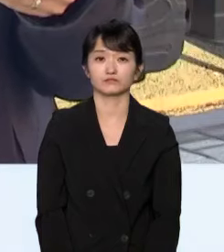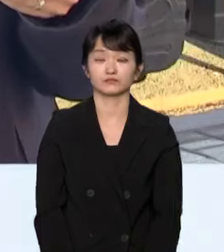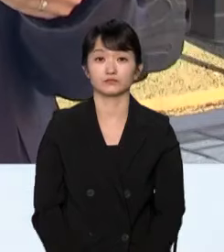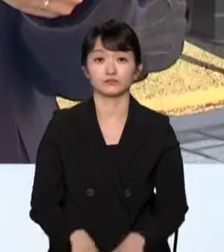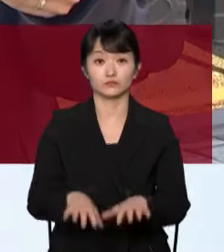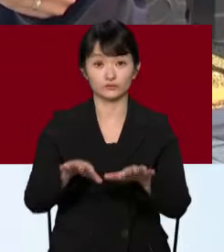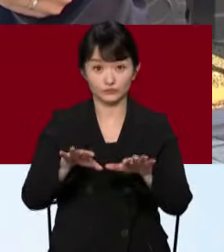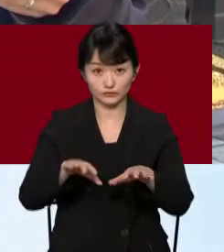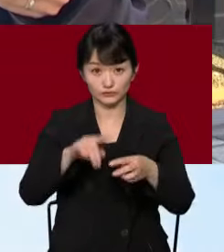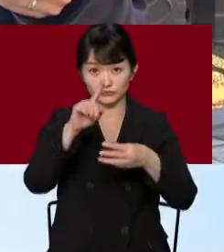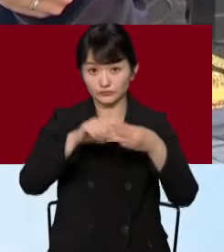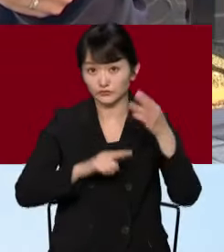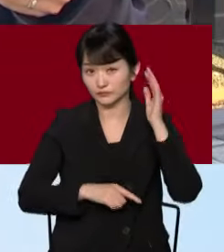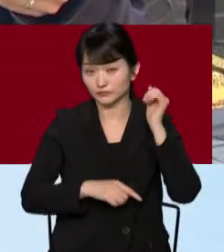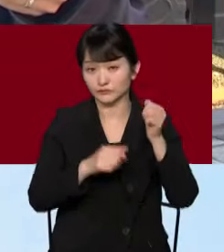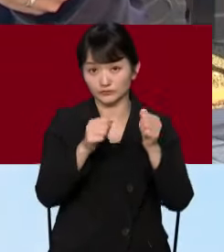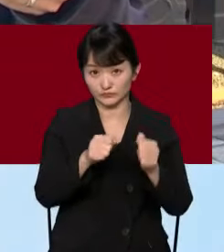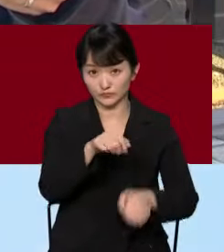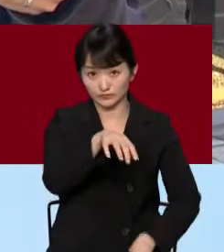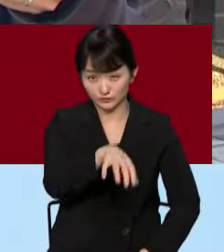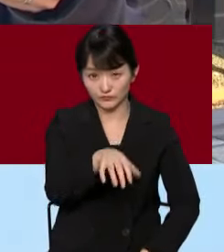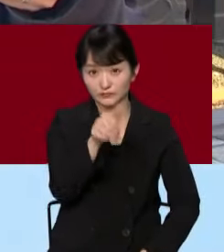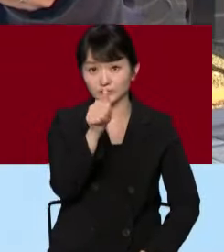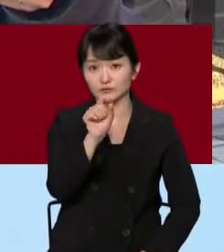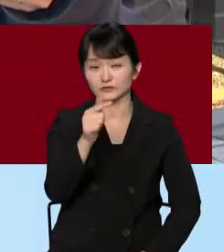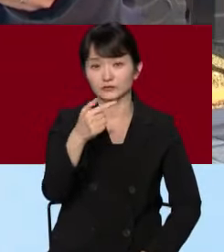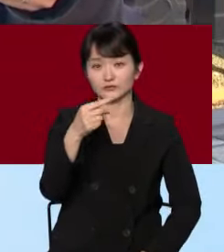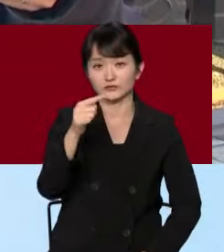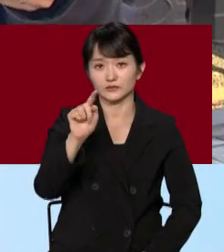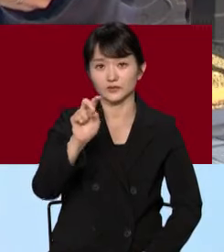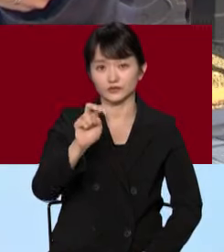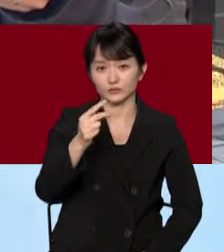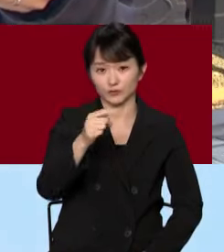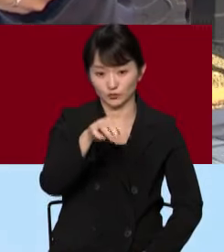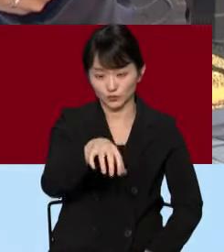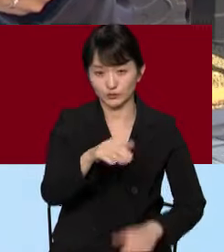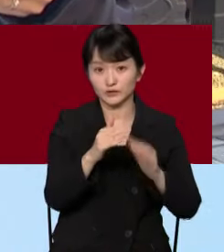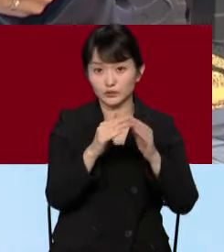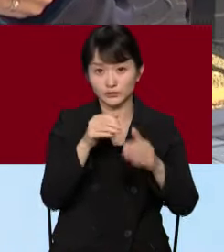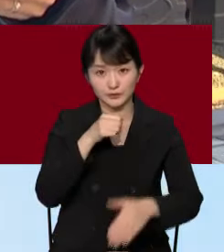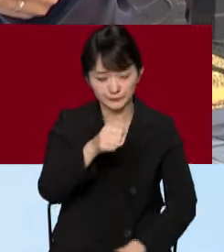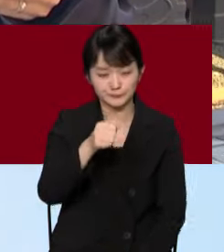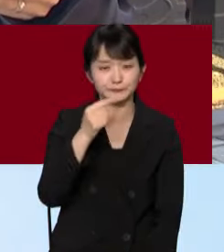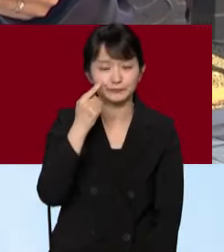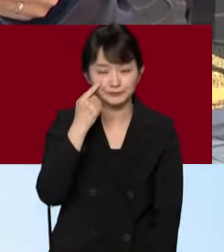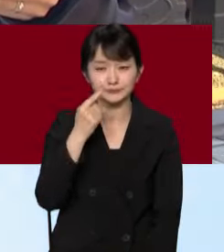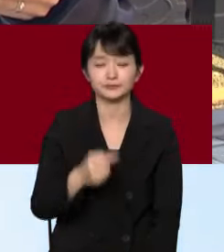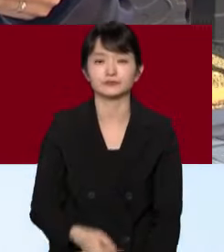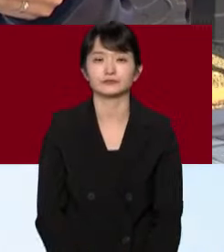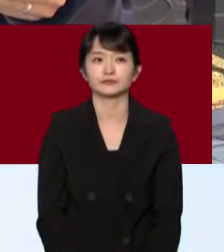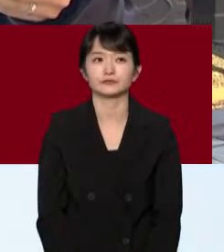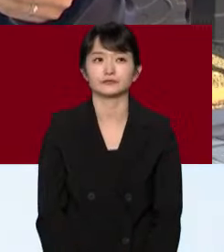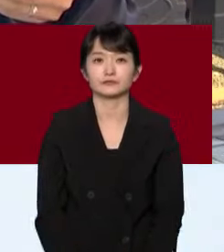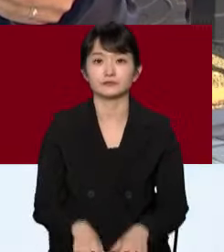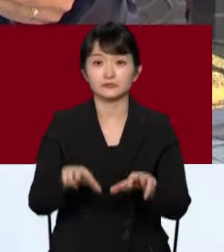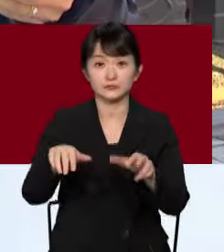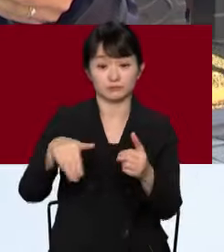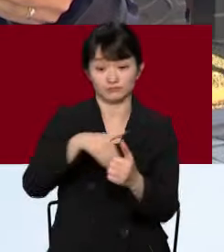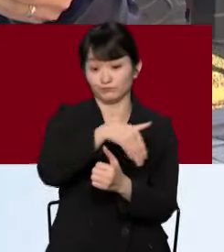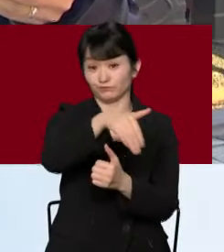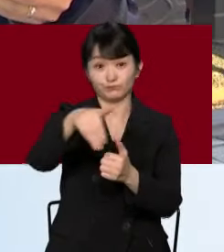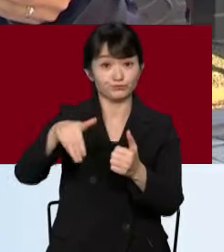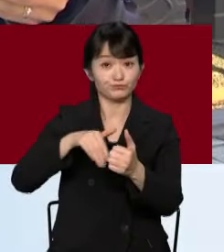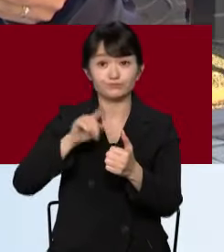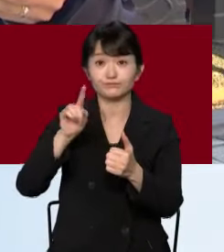네, 이번에는 윤 대통령이 머물고 있는 걸로 알려진 한남동 관저로 가보겠습니다. 한민정 기자가 가 있습니다. 자, 지금 현장 분위기